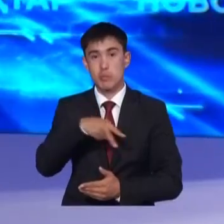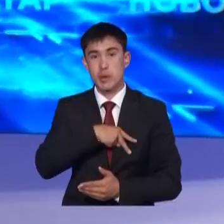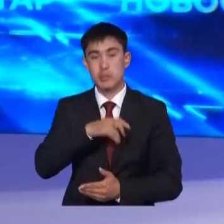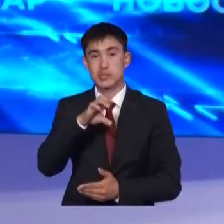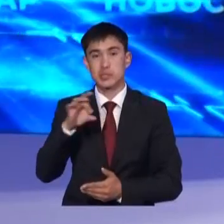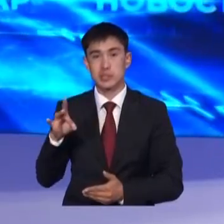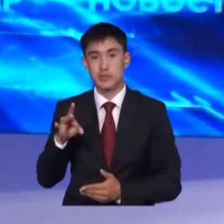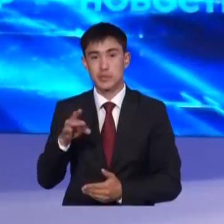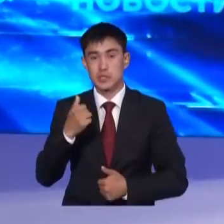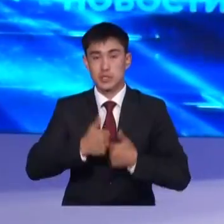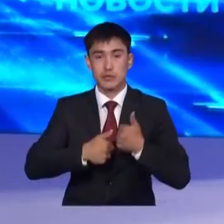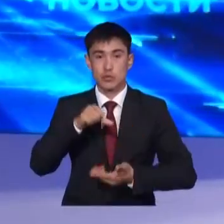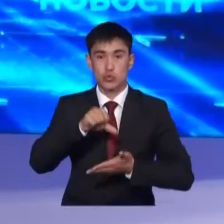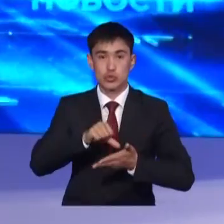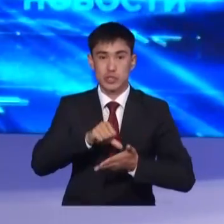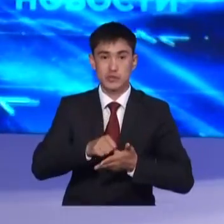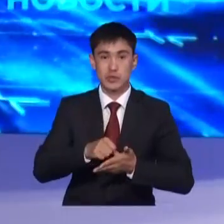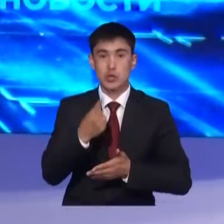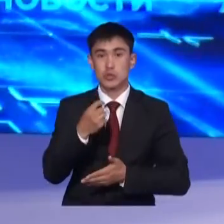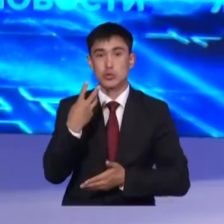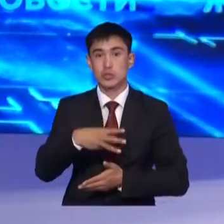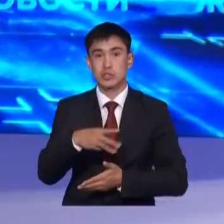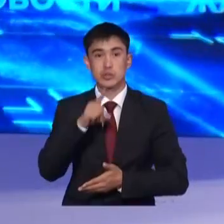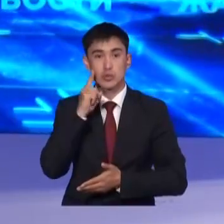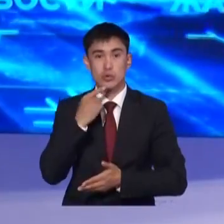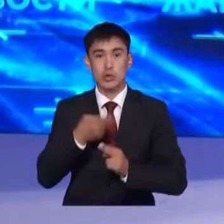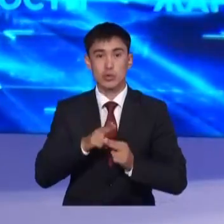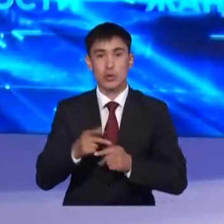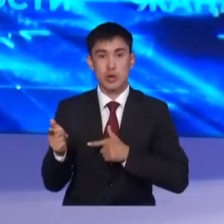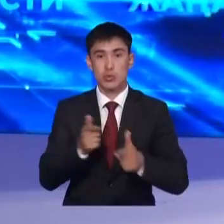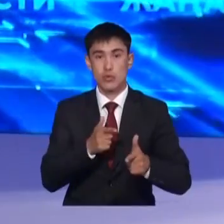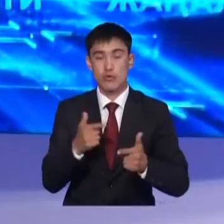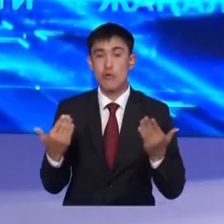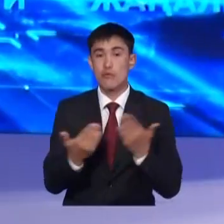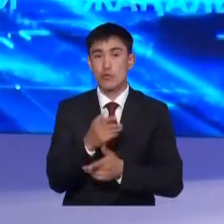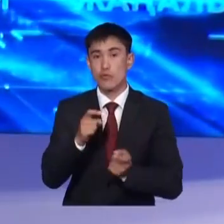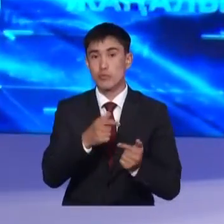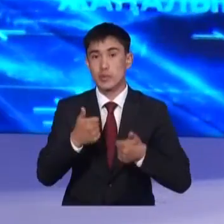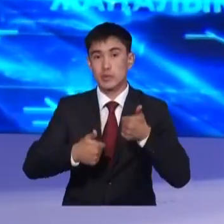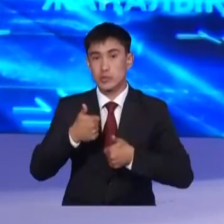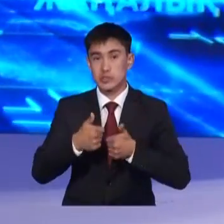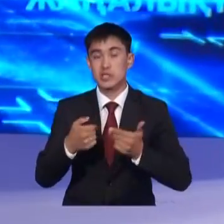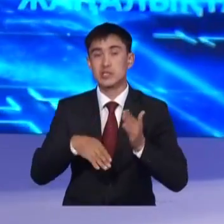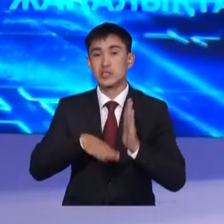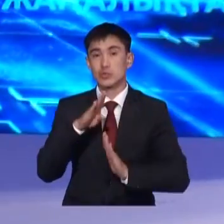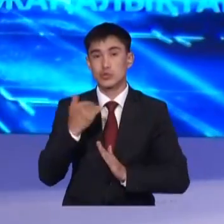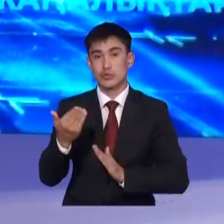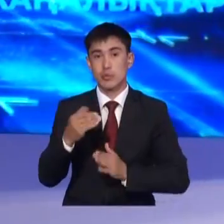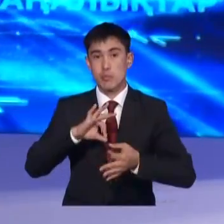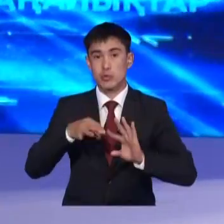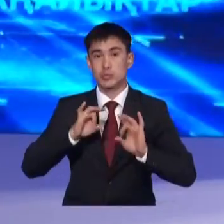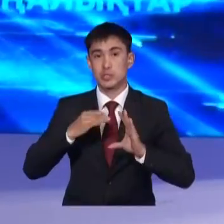СР в соревновании приняли участие около 130 юниоров которые готовы Вновь побороться за звание лучшего